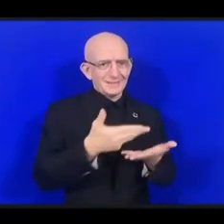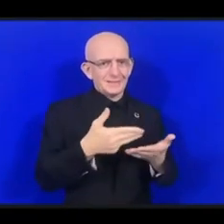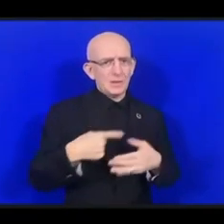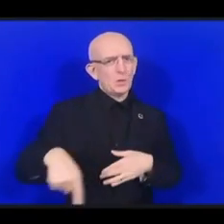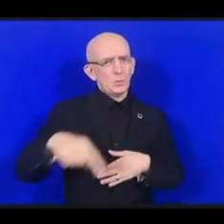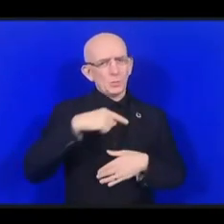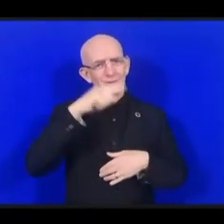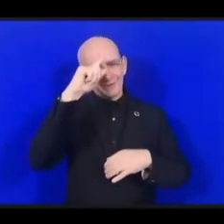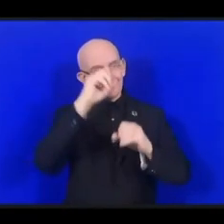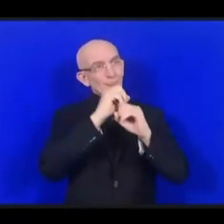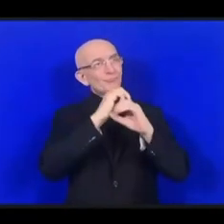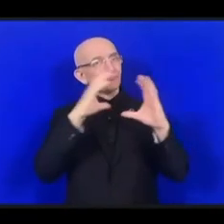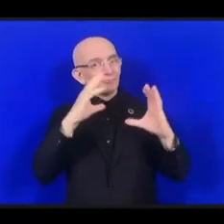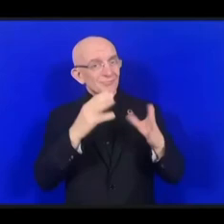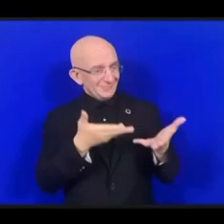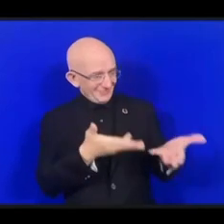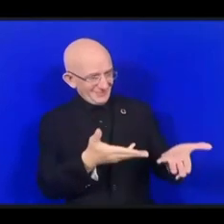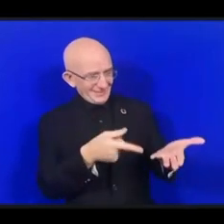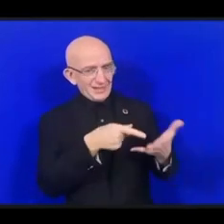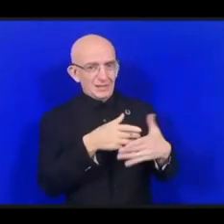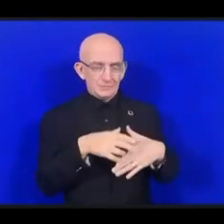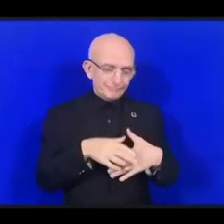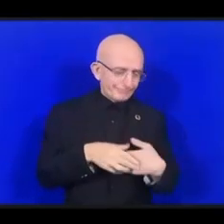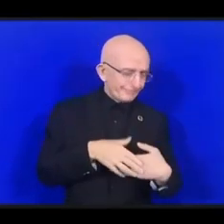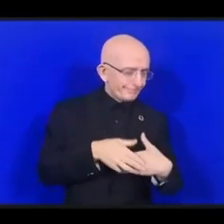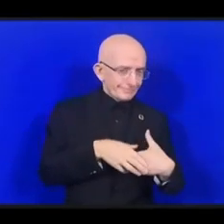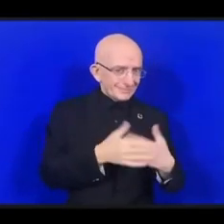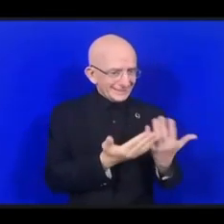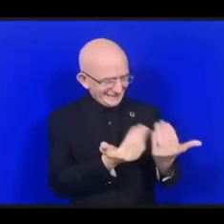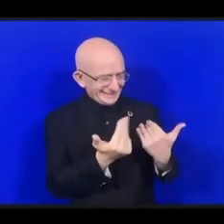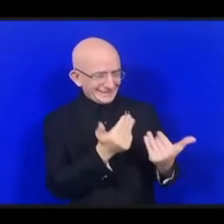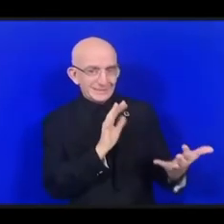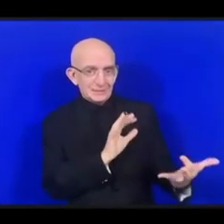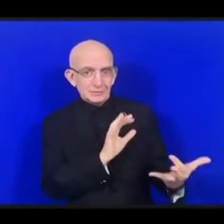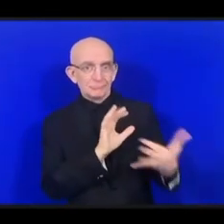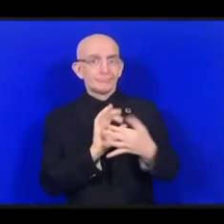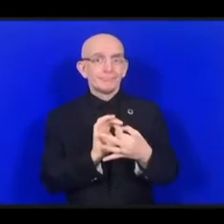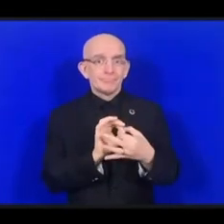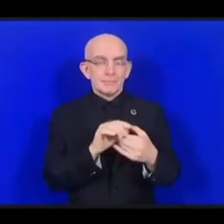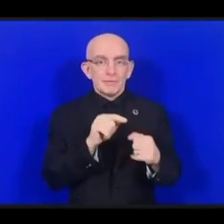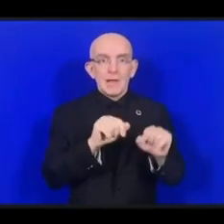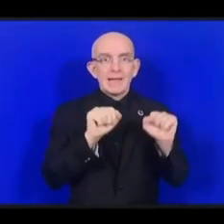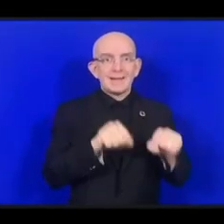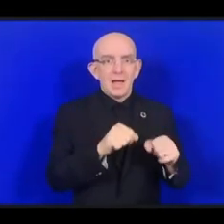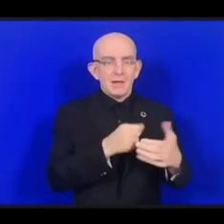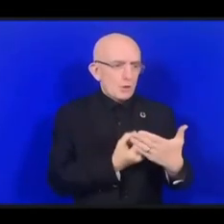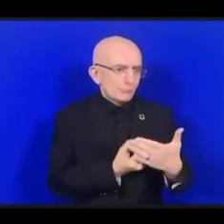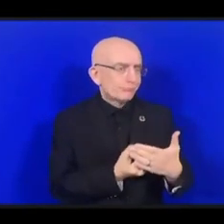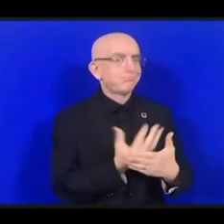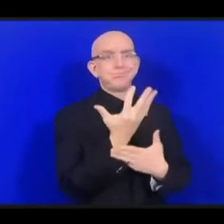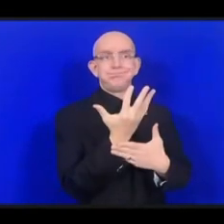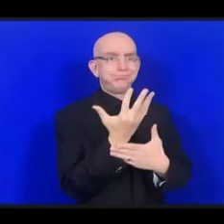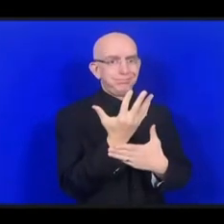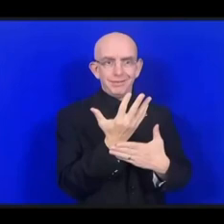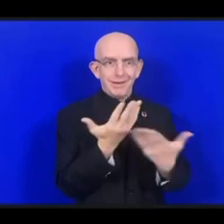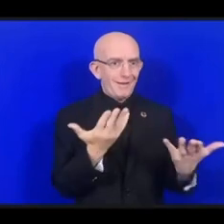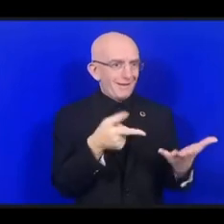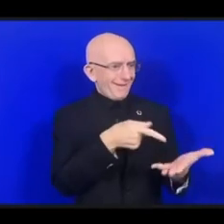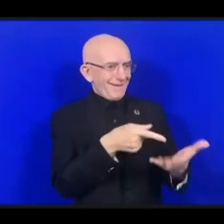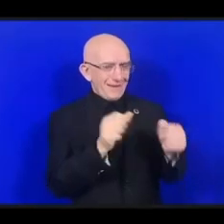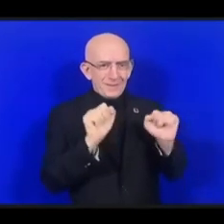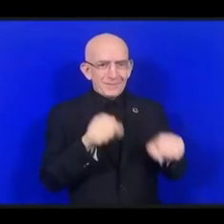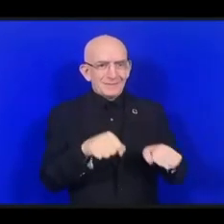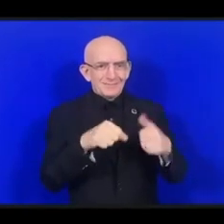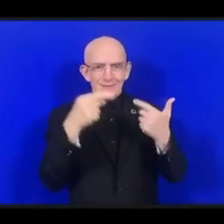能，那我们也致力于让所有人都能够有权限，都能上网。自